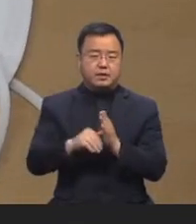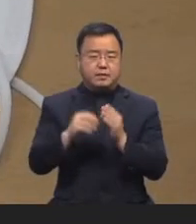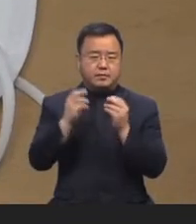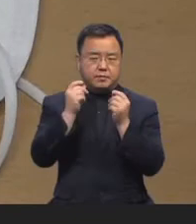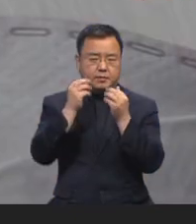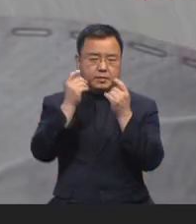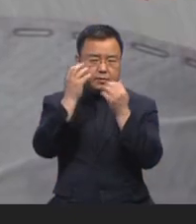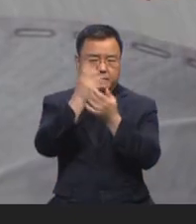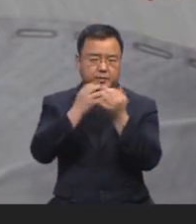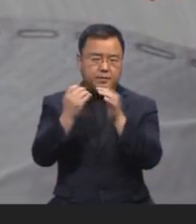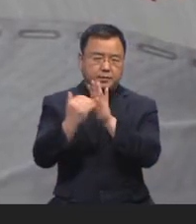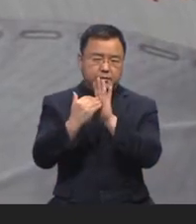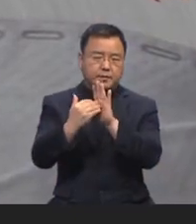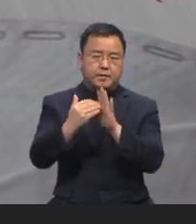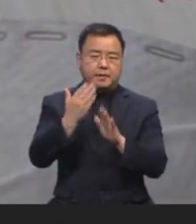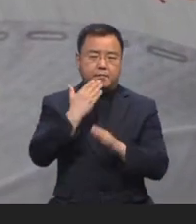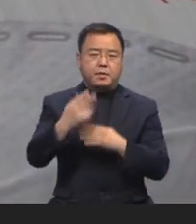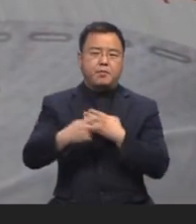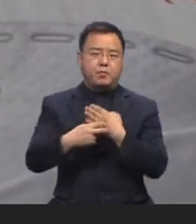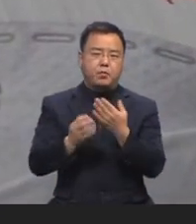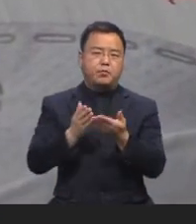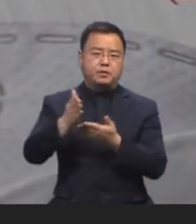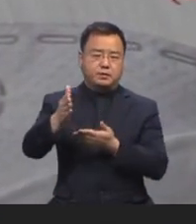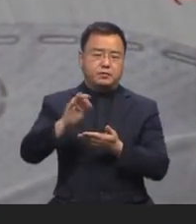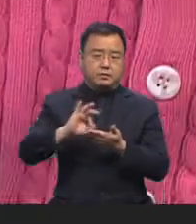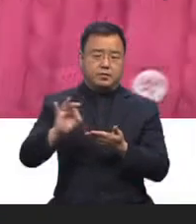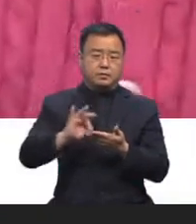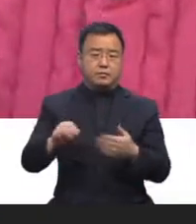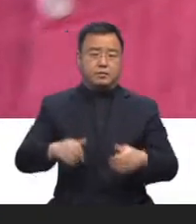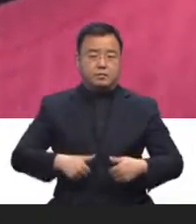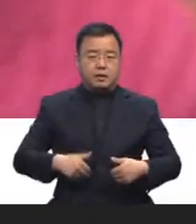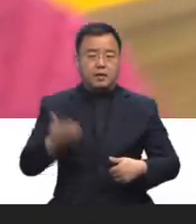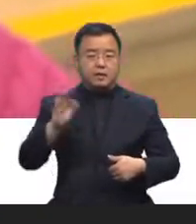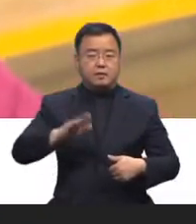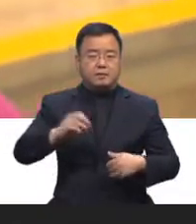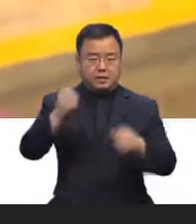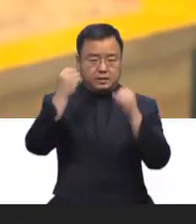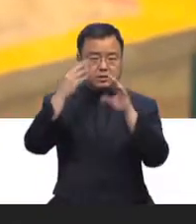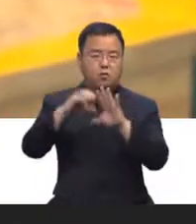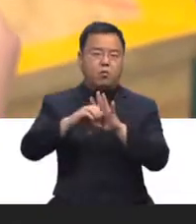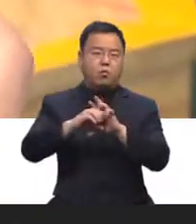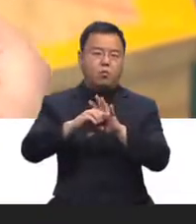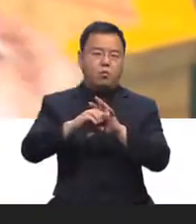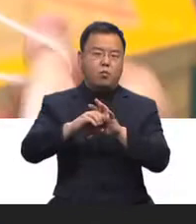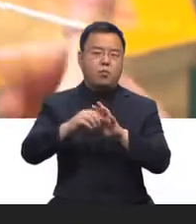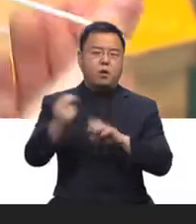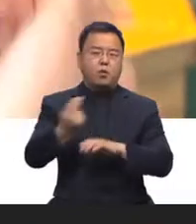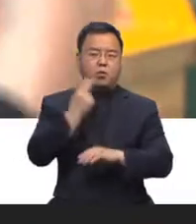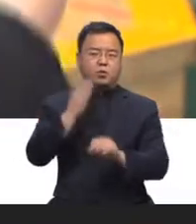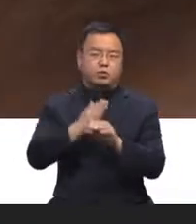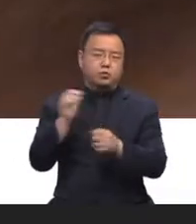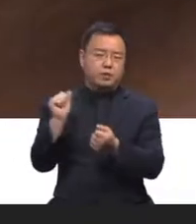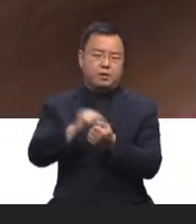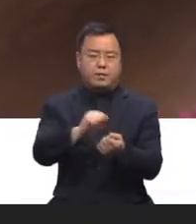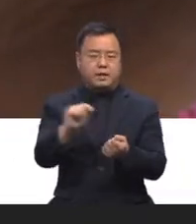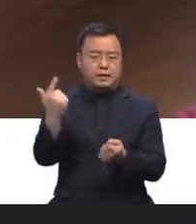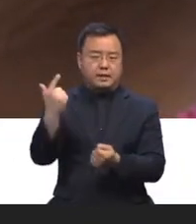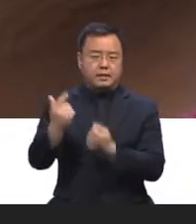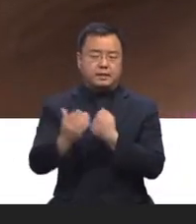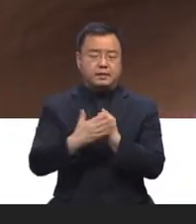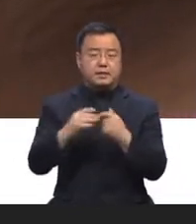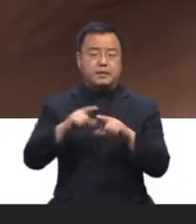복원 마스크를 쓰는 것이 좋습니다 하지만 신종 코로나 바이러스는 공기로 감염되는 게 아니어서 일반 마스크도